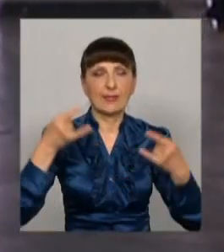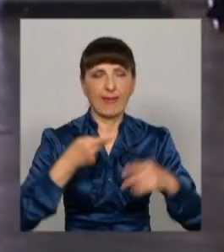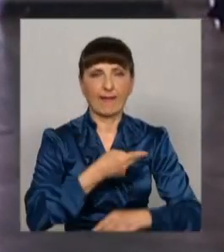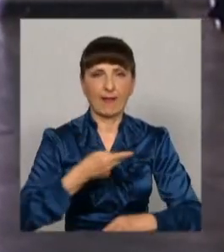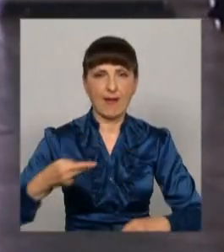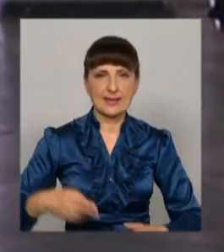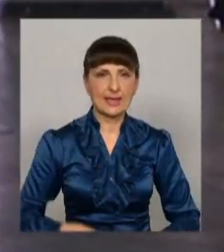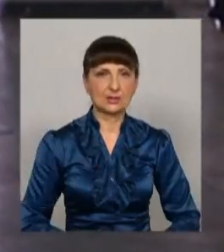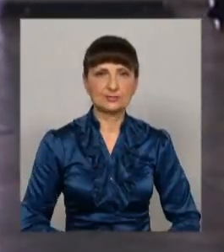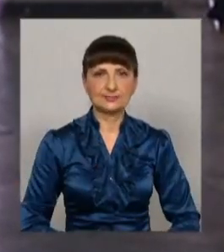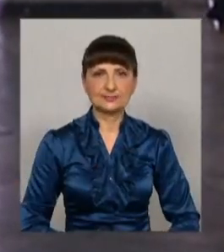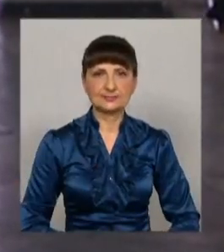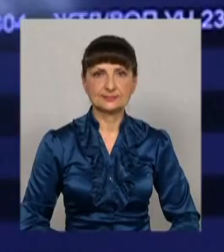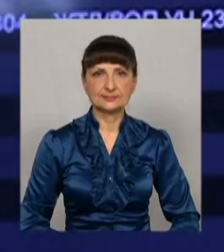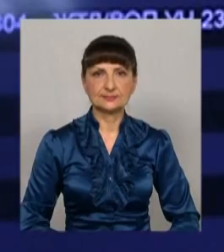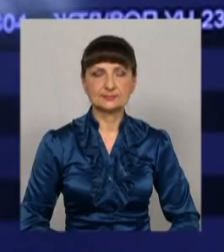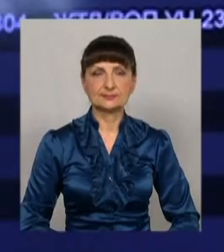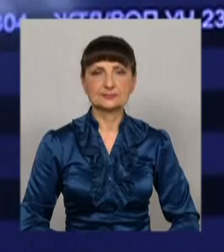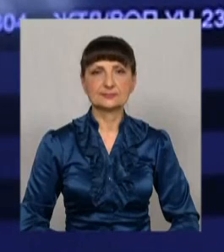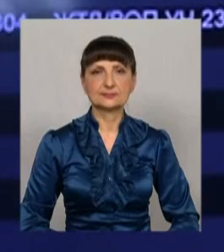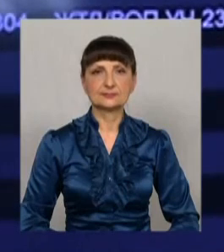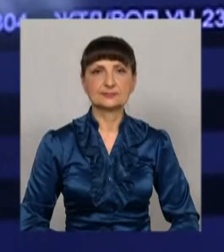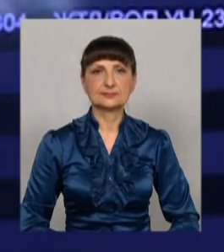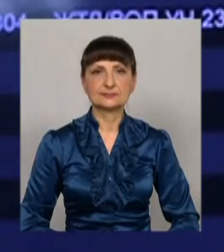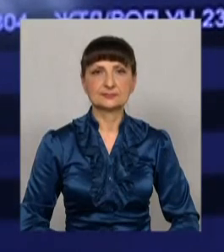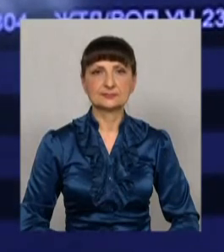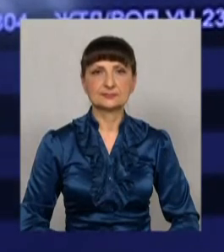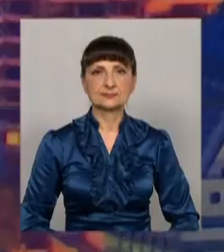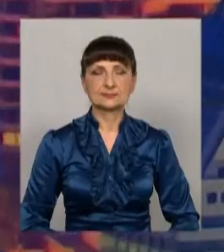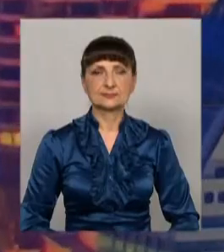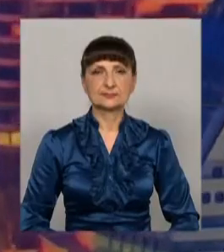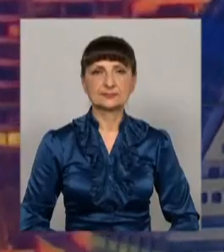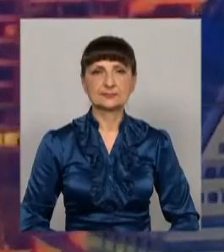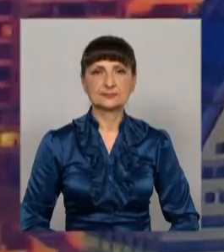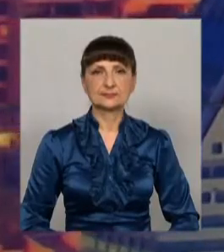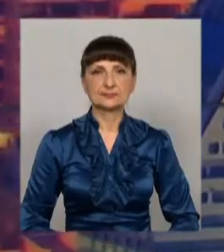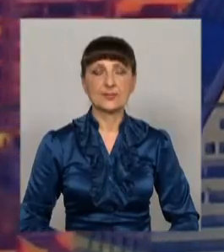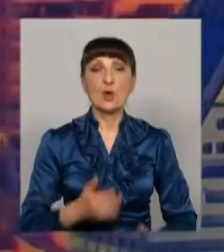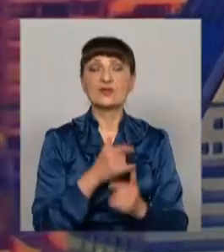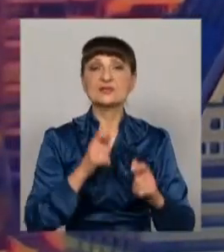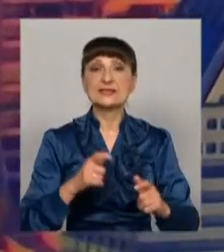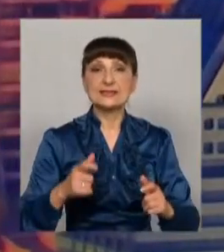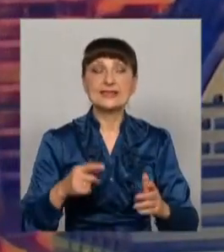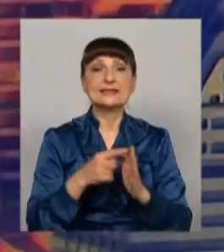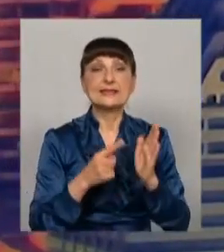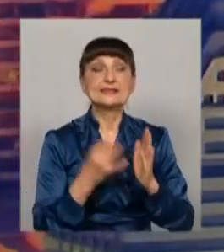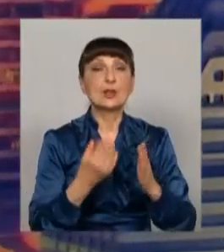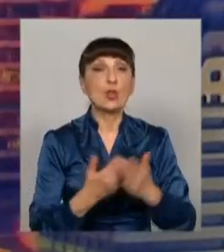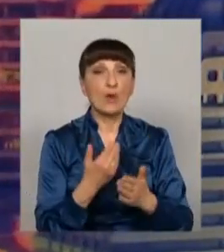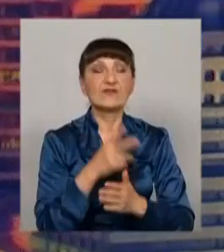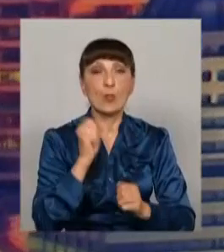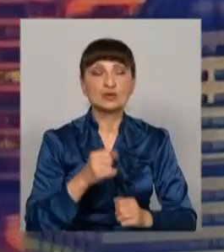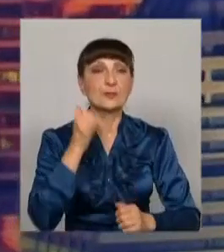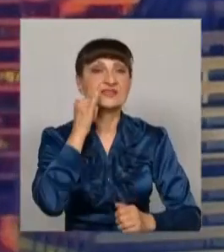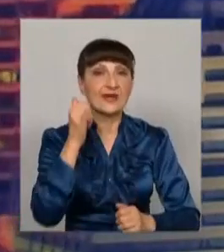экране. Ануар Амангельдинов, Арсен Сандыбаев, телеканал Алматы. Уважаемые телезрители, делиться интересными новостями вы